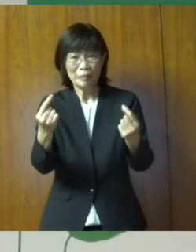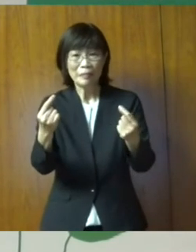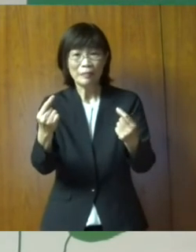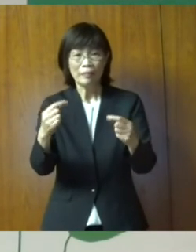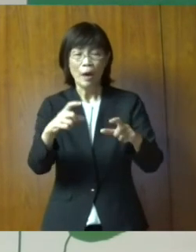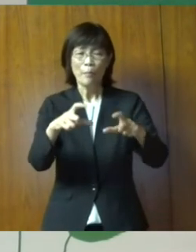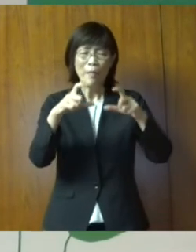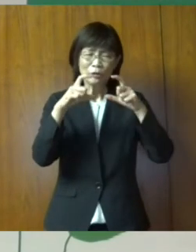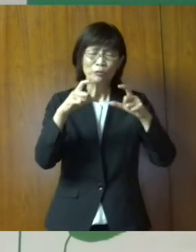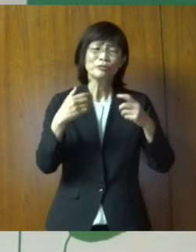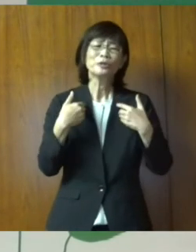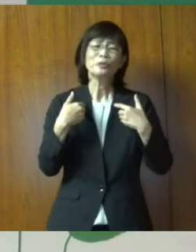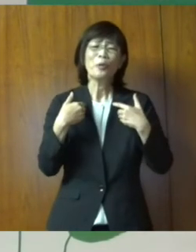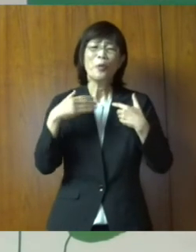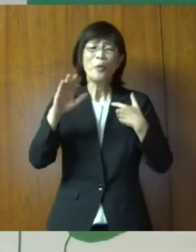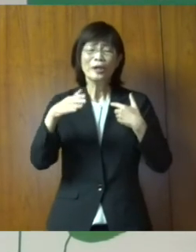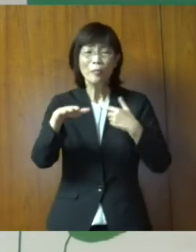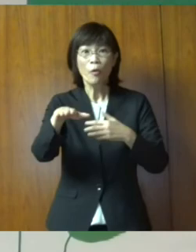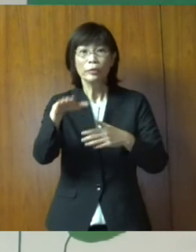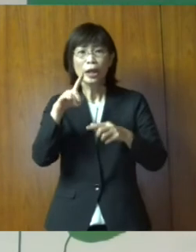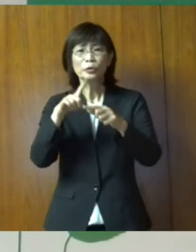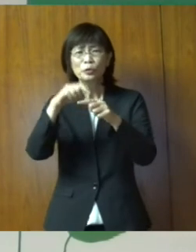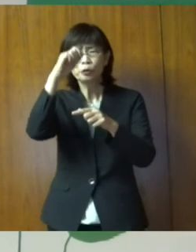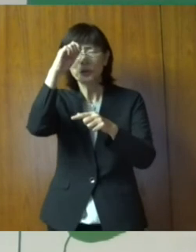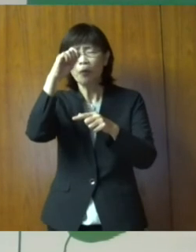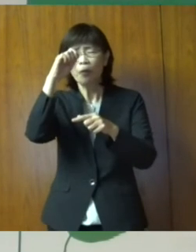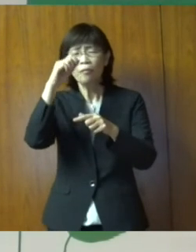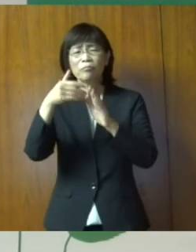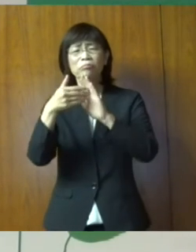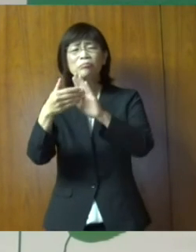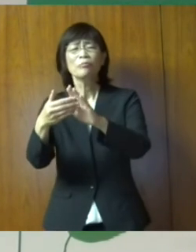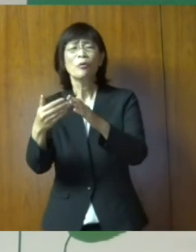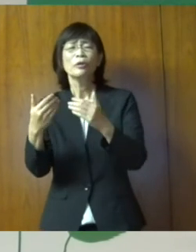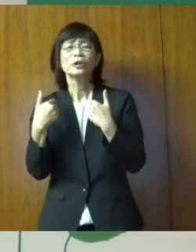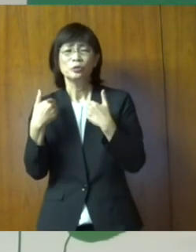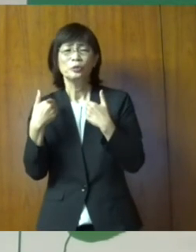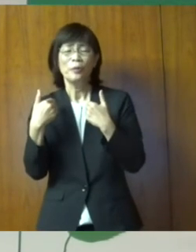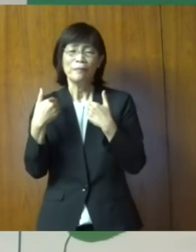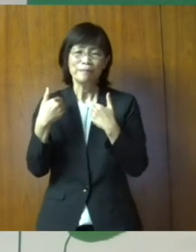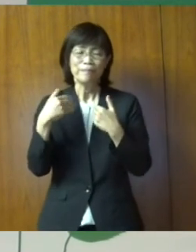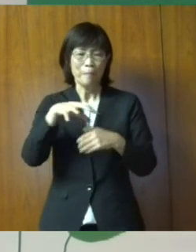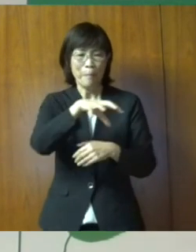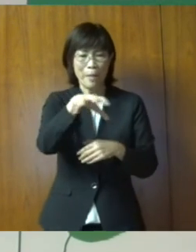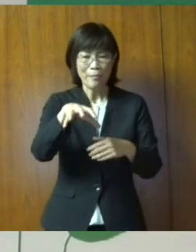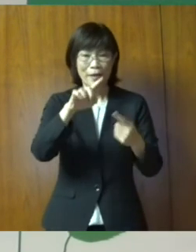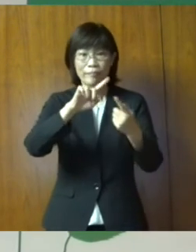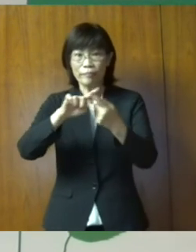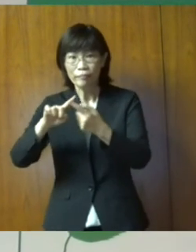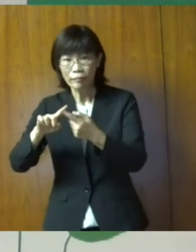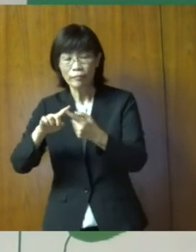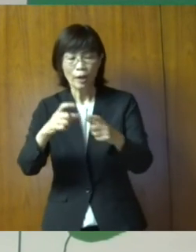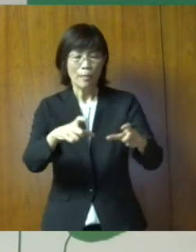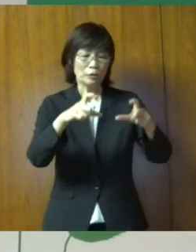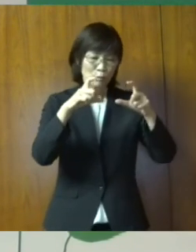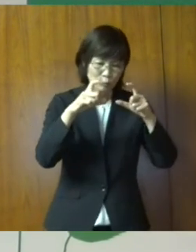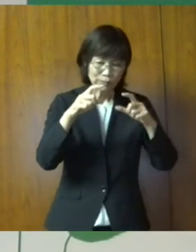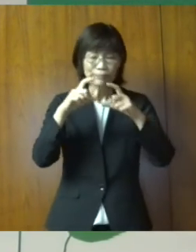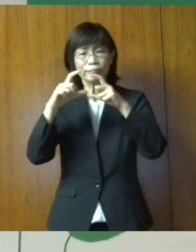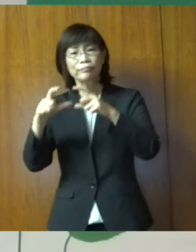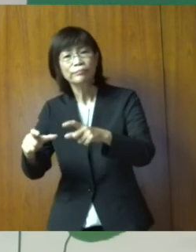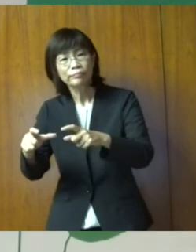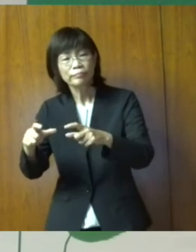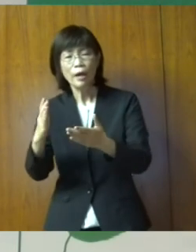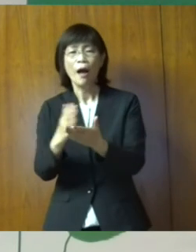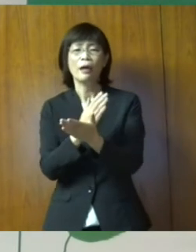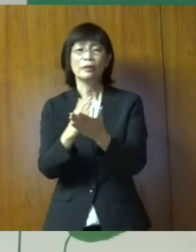マスクの着用も熱中症対策を意識しながら場面に応じた適切な着脱が必